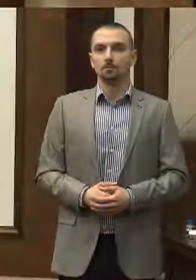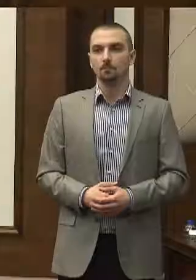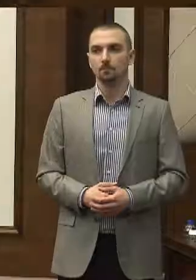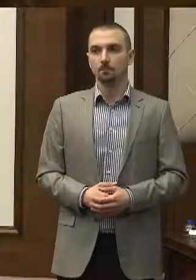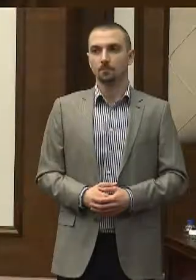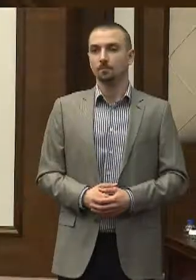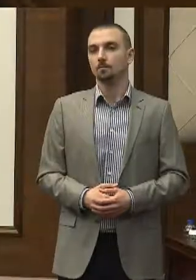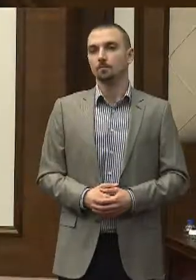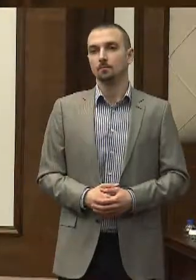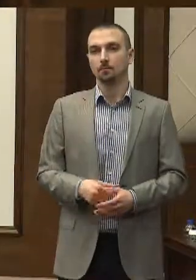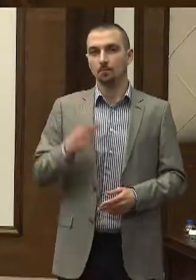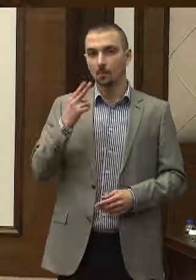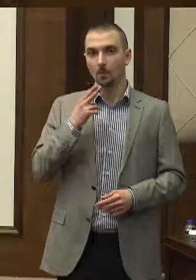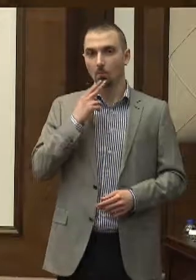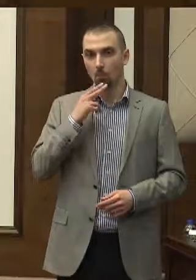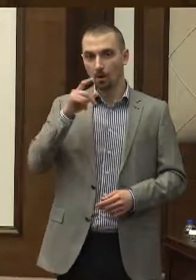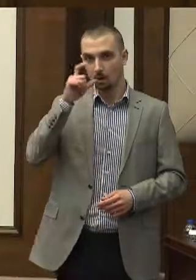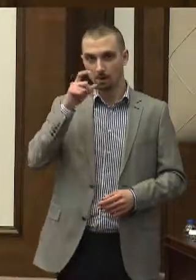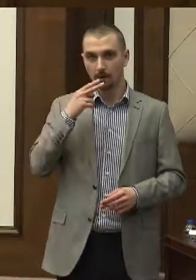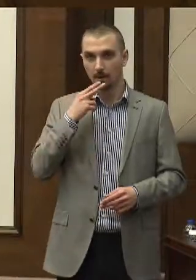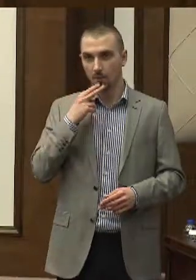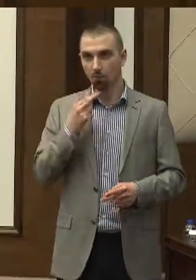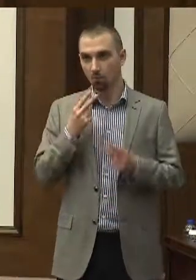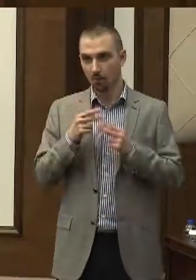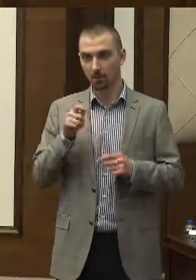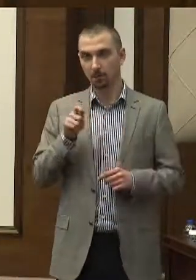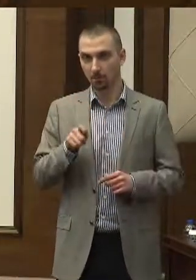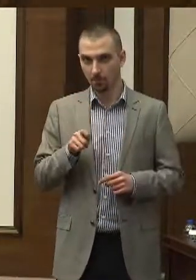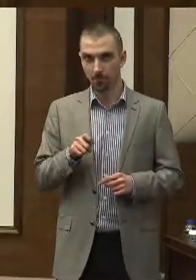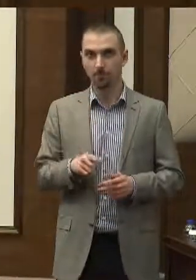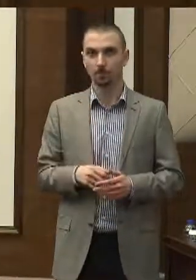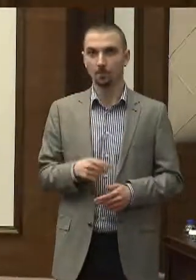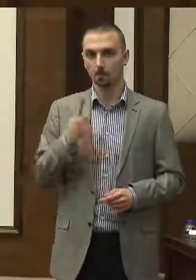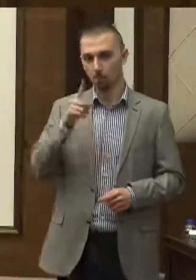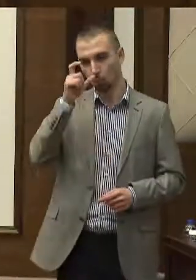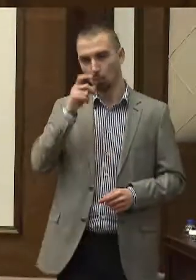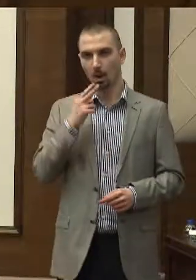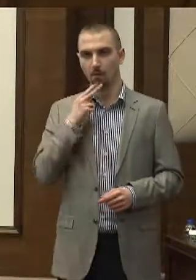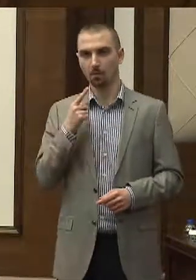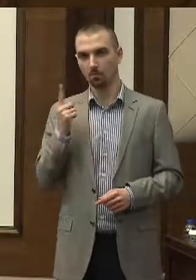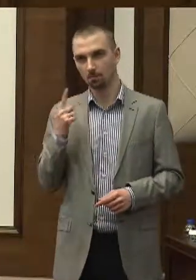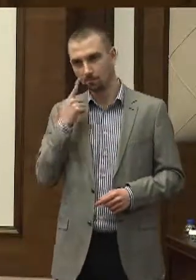Emine Hanım'ı bir Türk kadını olarak dinledik. Meclis üyesi olarak dinlemedik. Bir Türk kadını olarak dinledik.